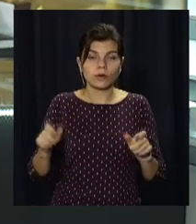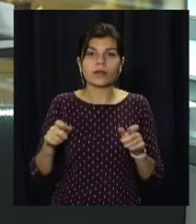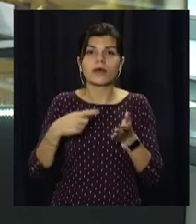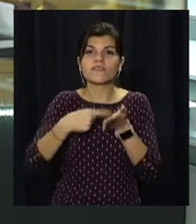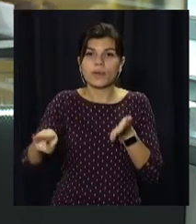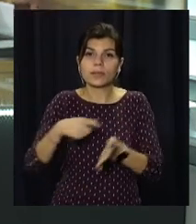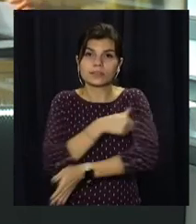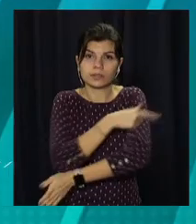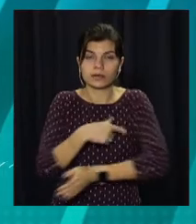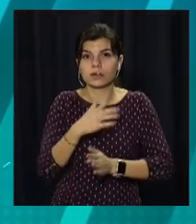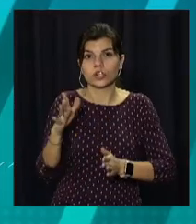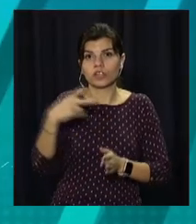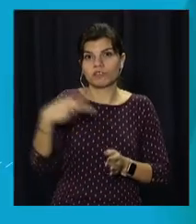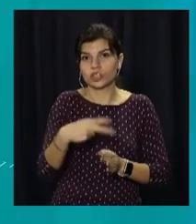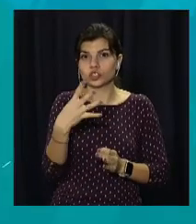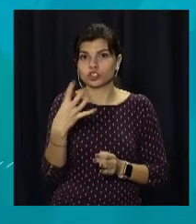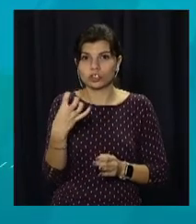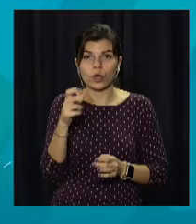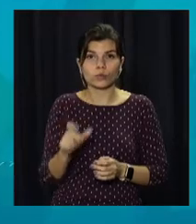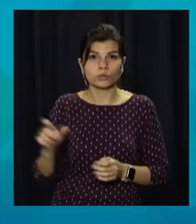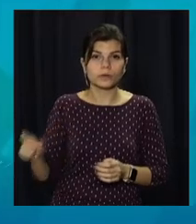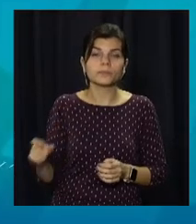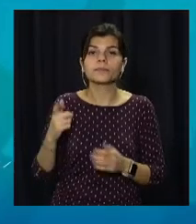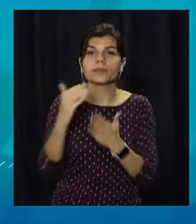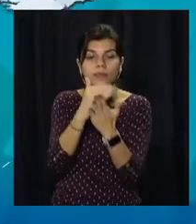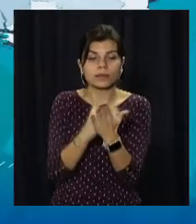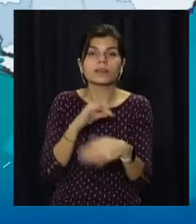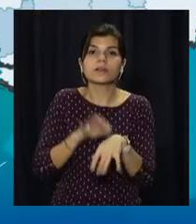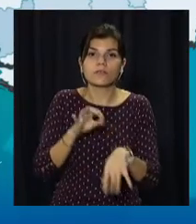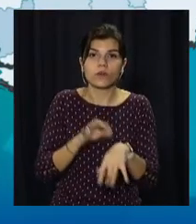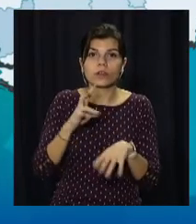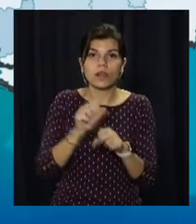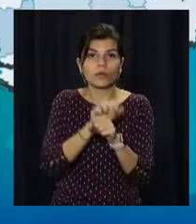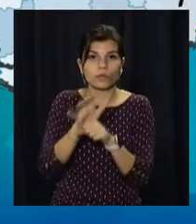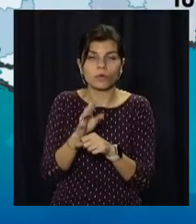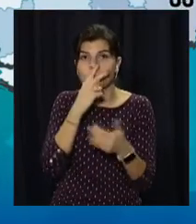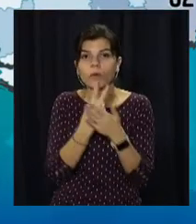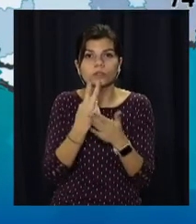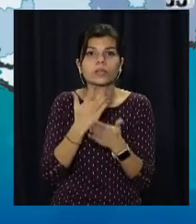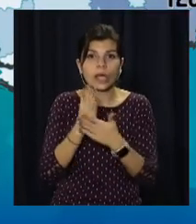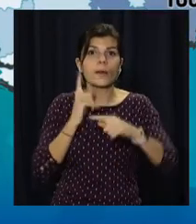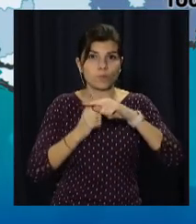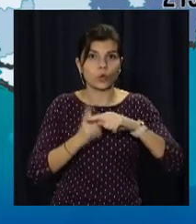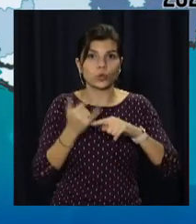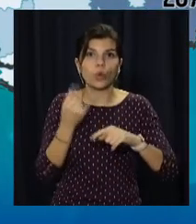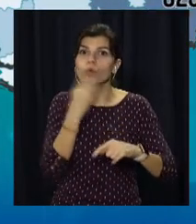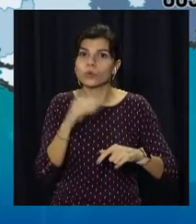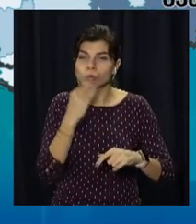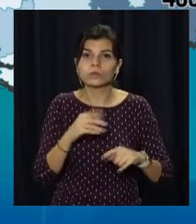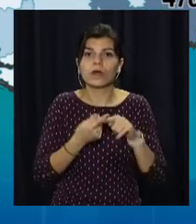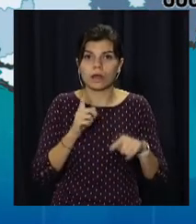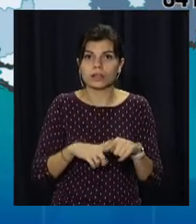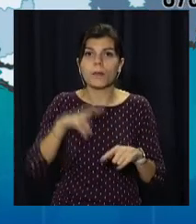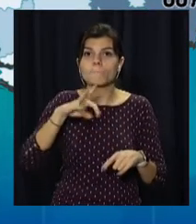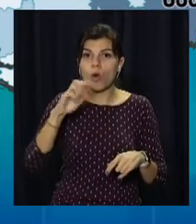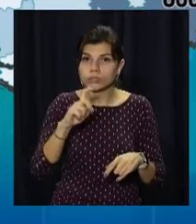з лікарень більше як 2400 людей. Статистика захворюваності на корону демонструє позитивну динаміку, це констатують і в